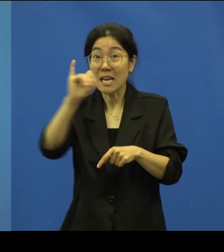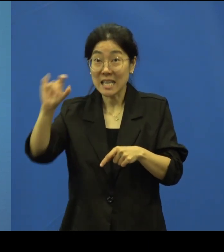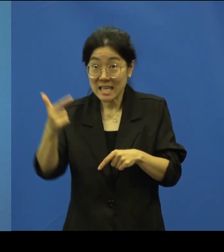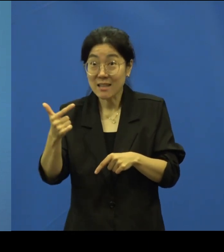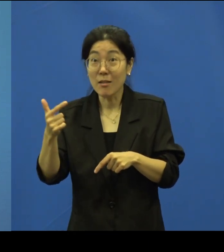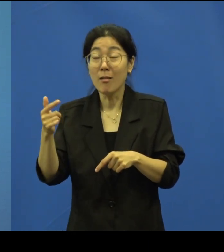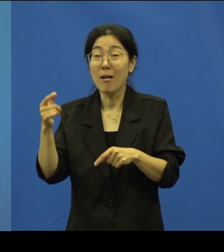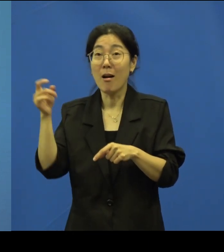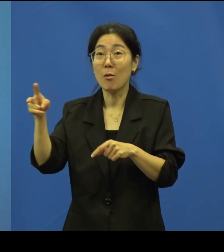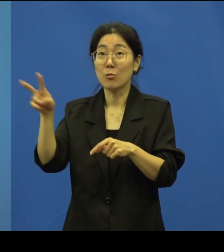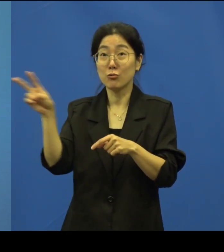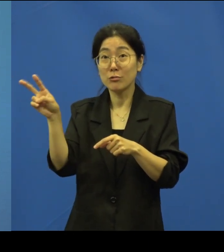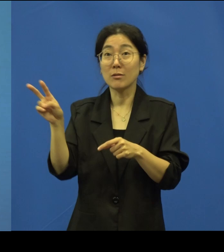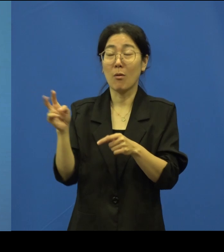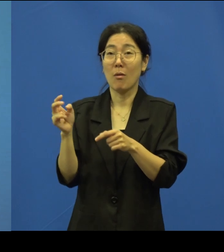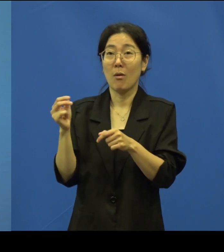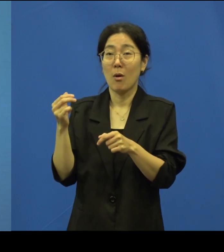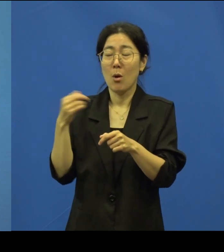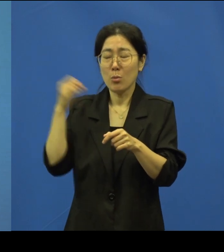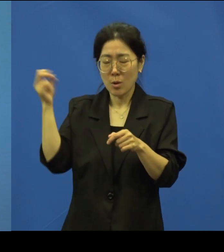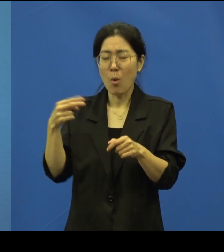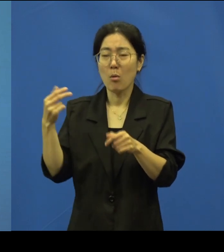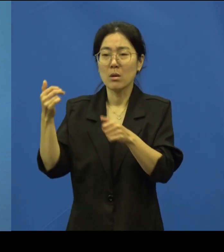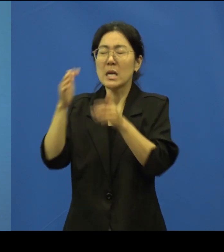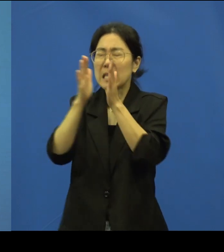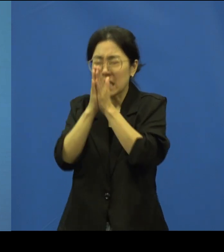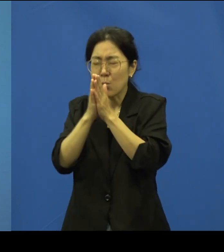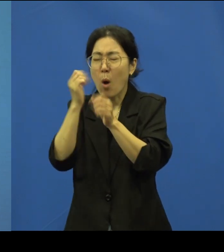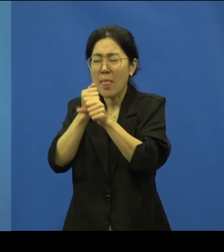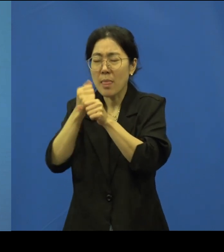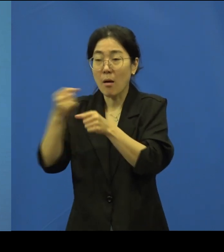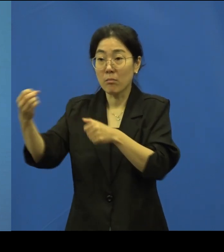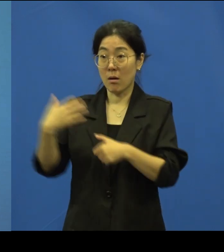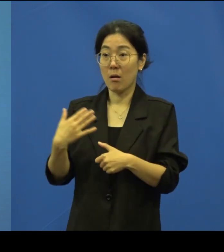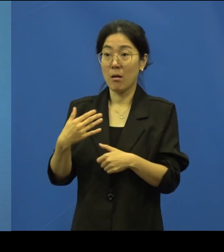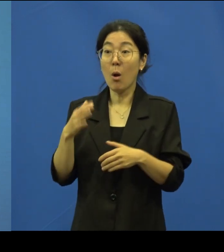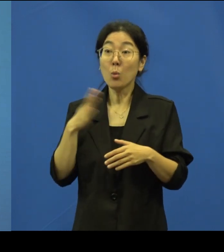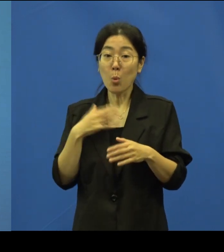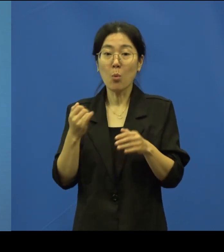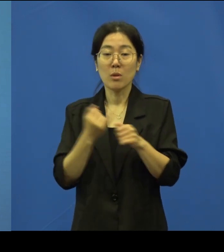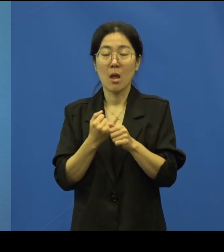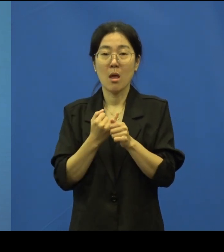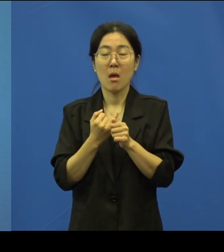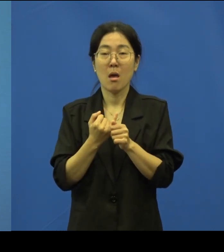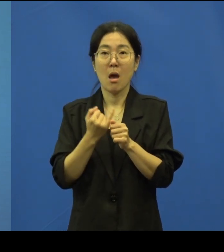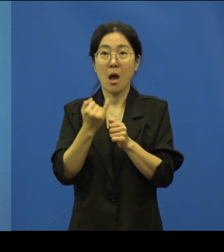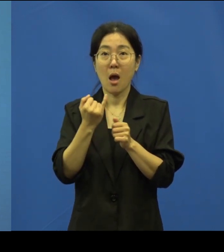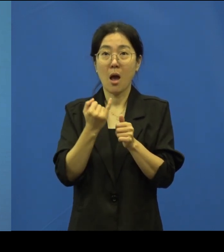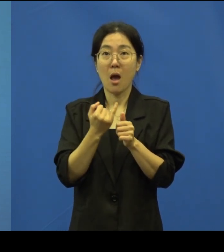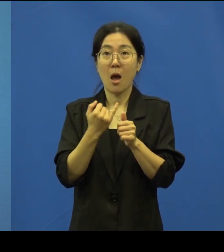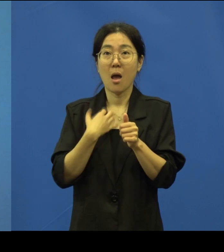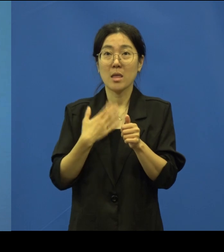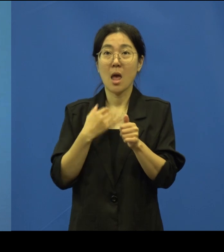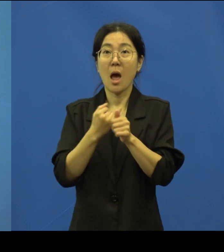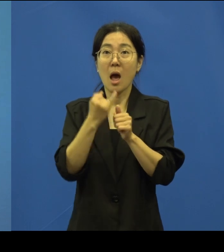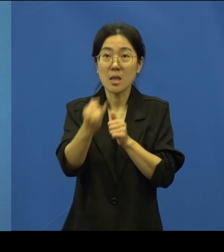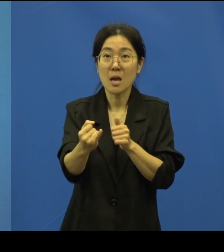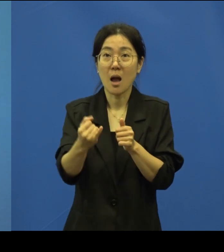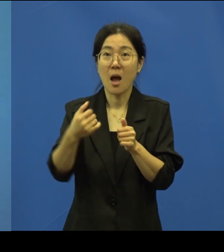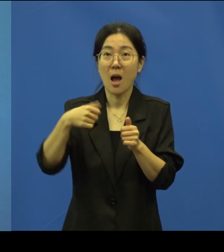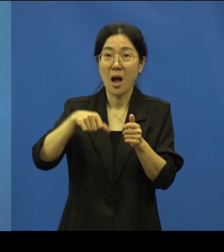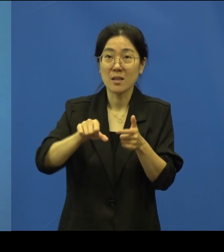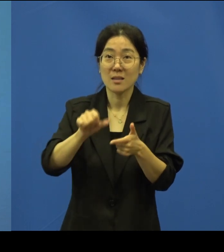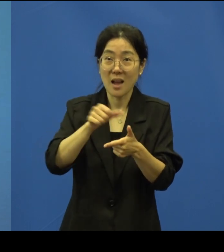있네, 이런 소식이 왔어요. 그리고 제 아내가 첫째 낳고 둘째 낳고 셋째